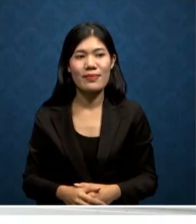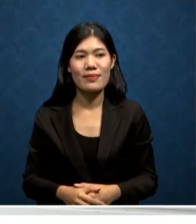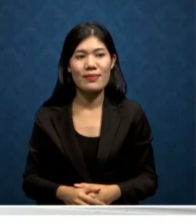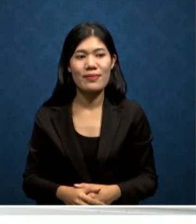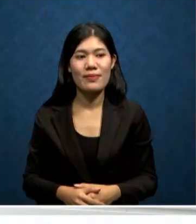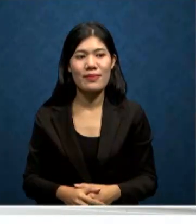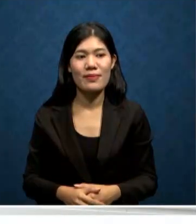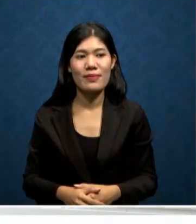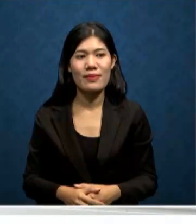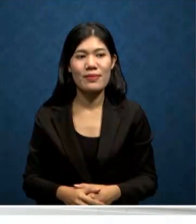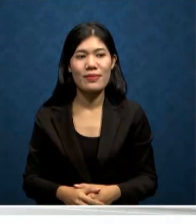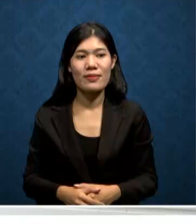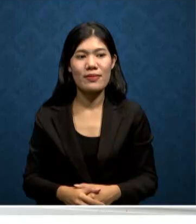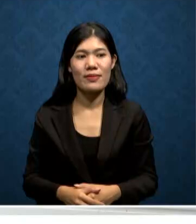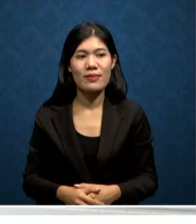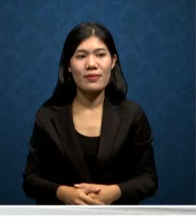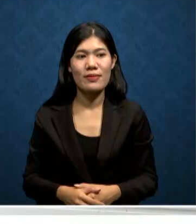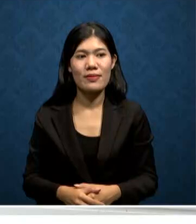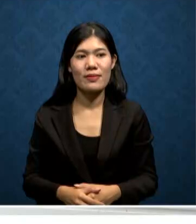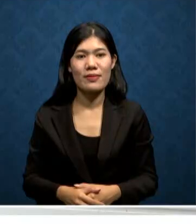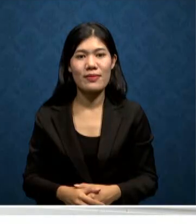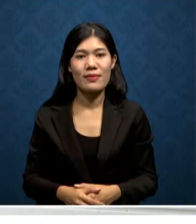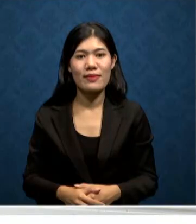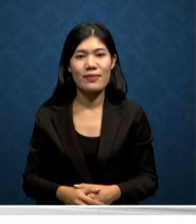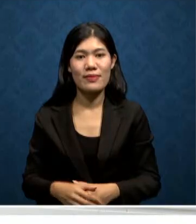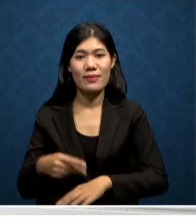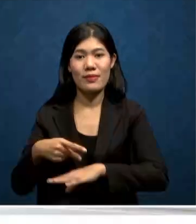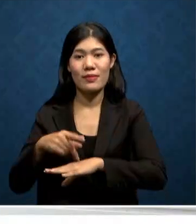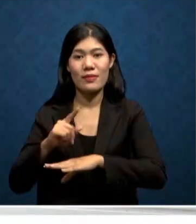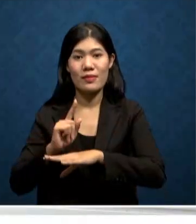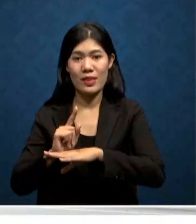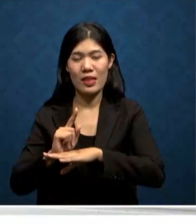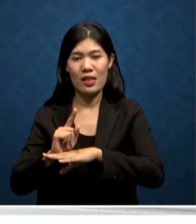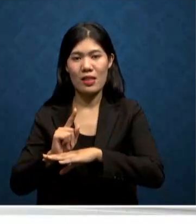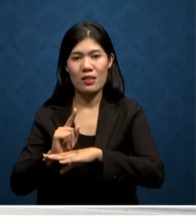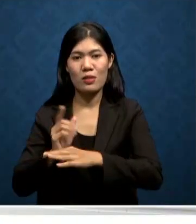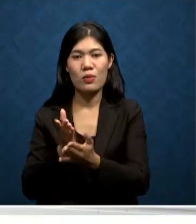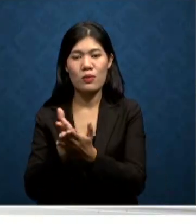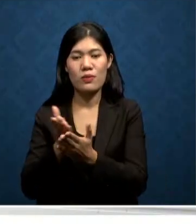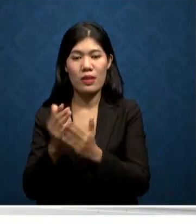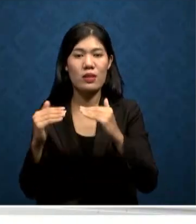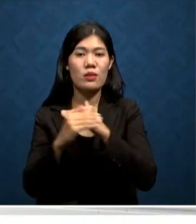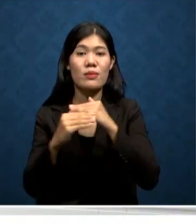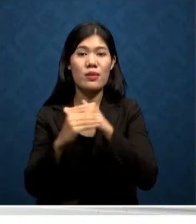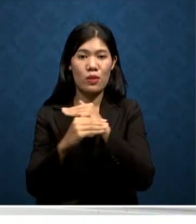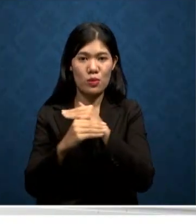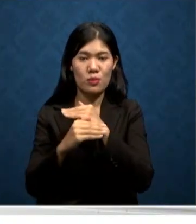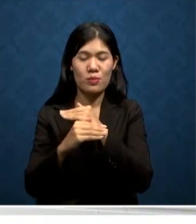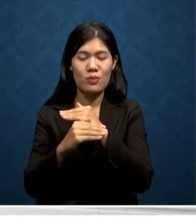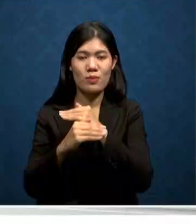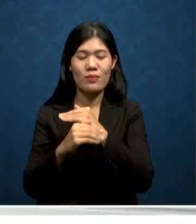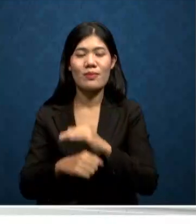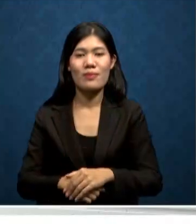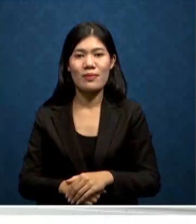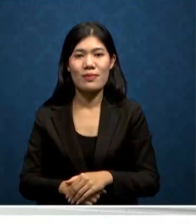คือท่านประธานกรรมาธิการการคนคมวุฒิสภาท่านพลเอกยอดยุทธบุบุญญาธิการนะครับใน